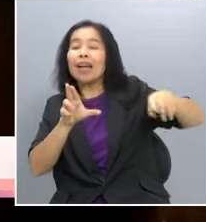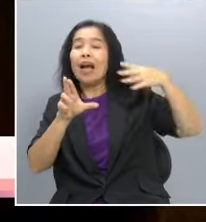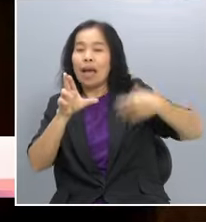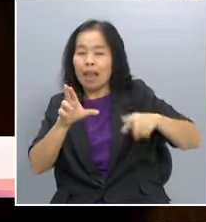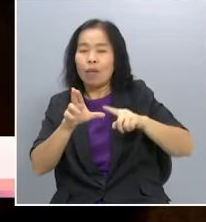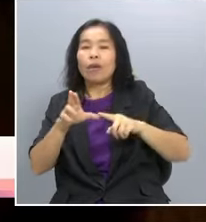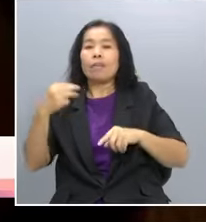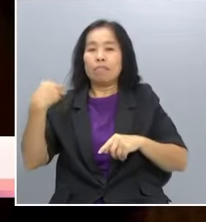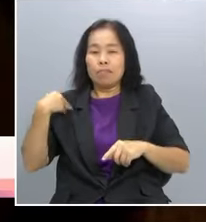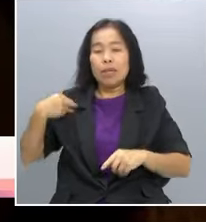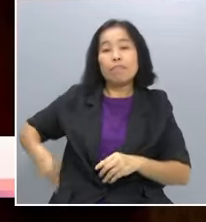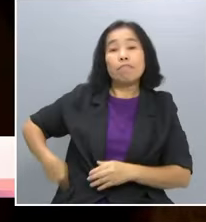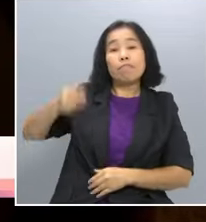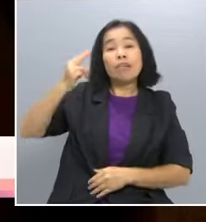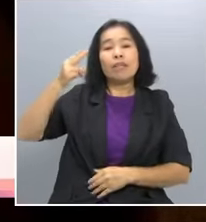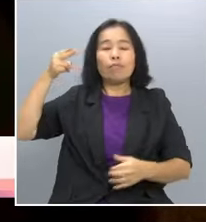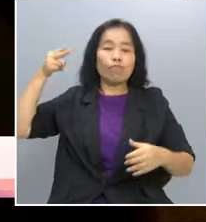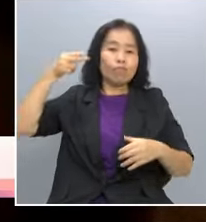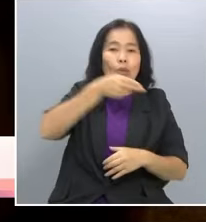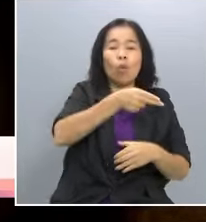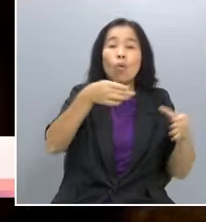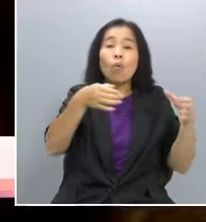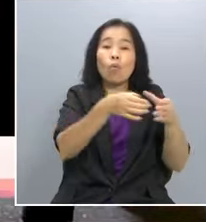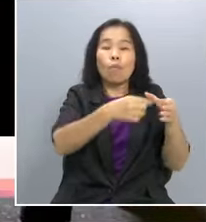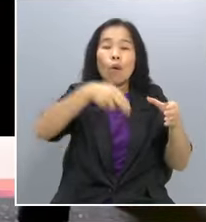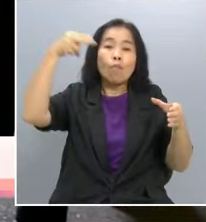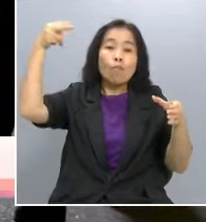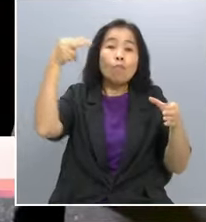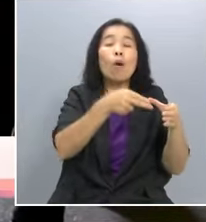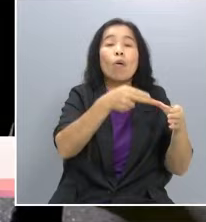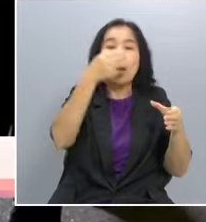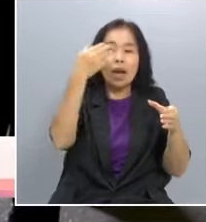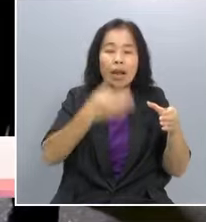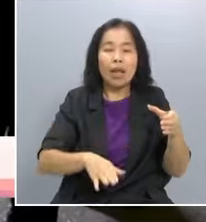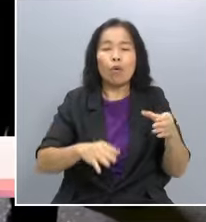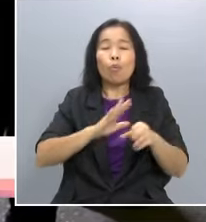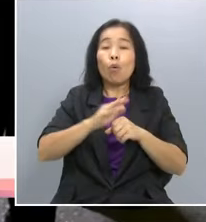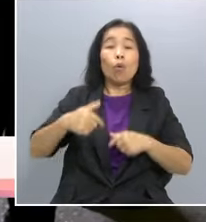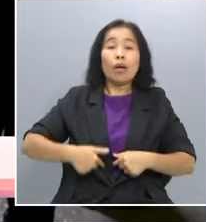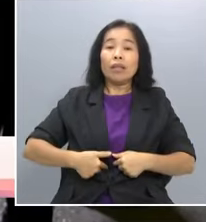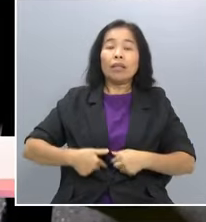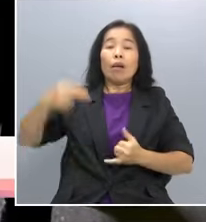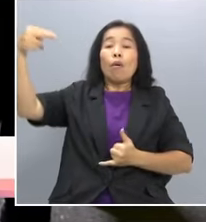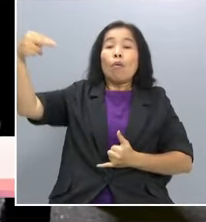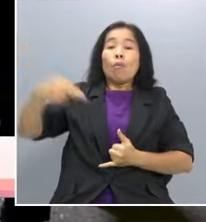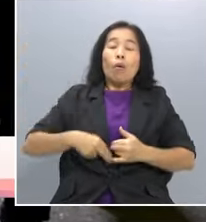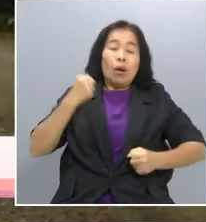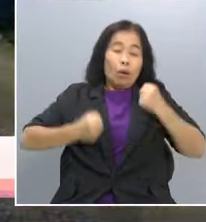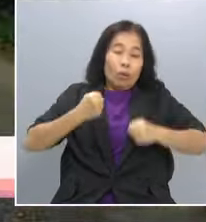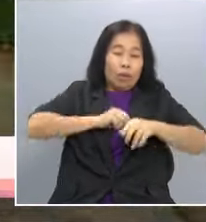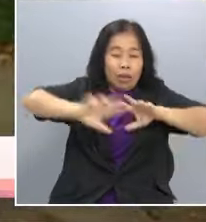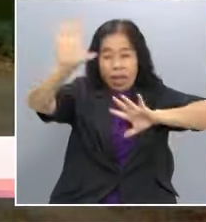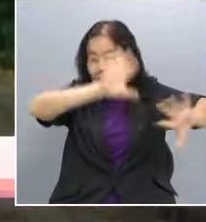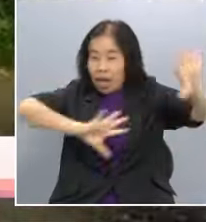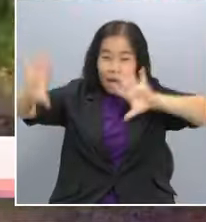ใช้อาวุธปืนยิงเข้ามาในกลุ่มผู้เสียชีวิต1นัดวินาทีนั้นน้องผู้เสียชีวิตแล้วก็เพื่อนๆวิ่งหนีตายไปคนละทิศค